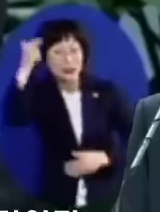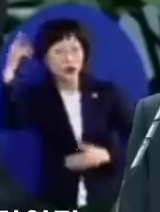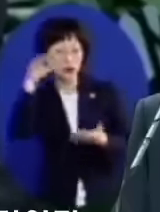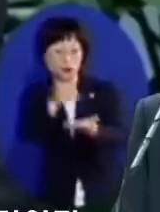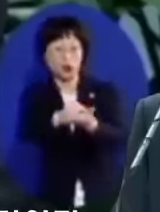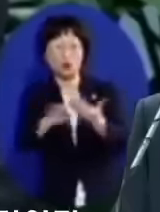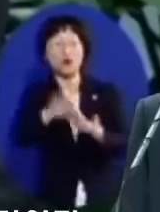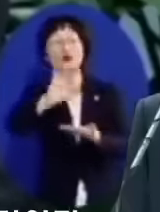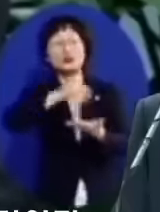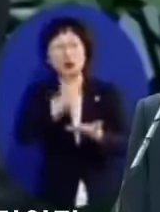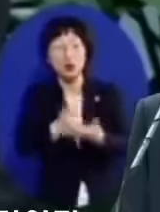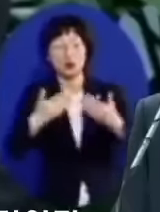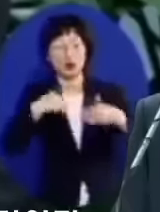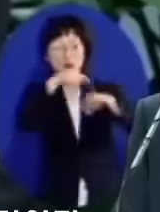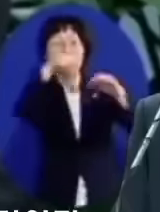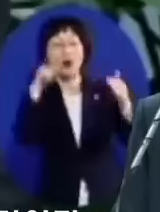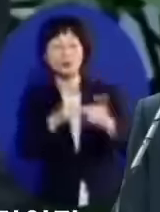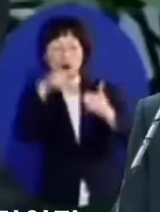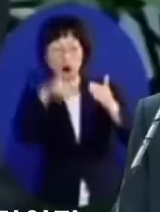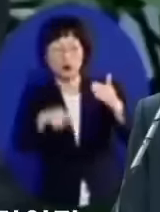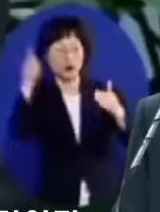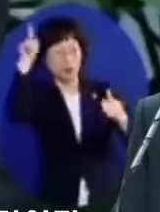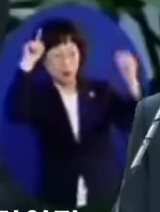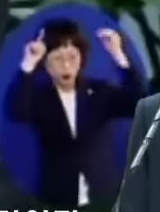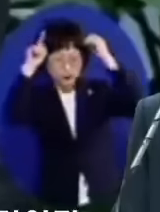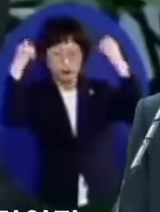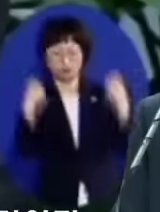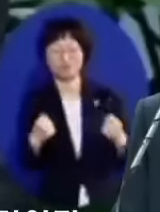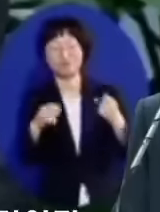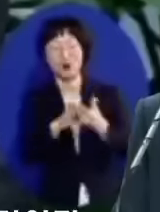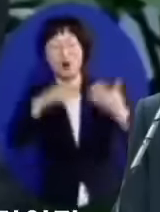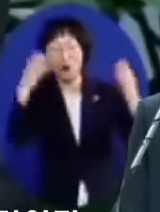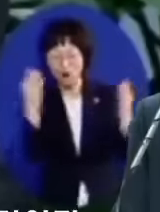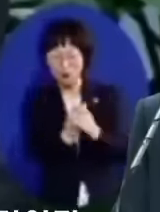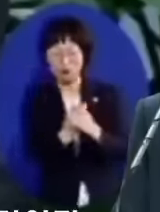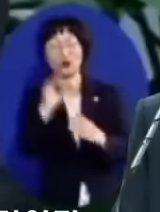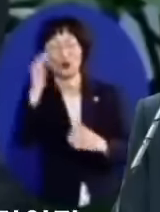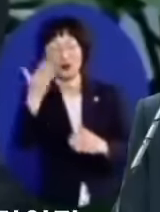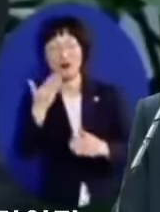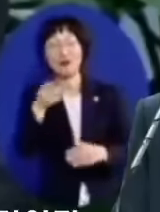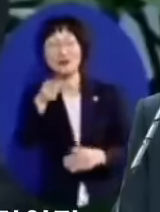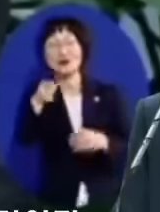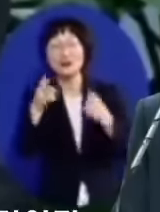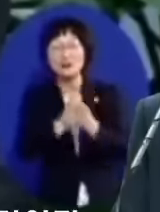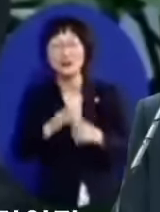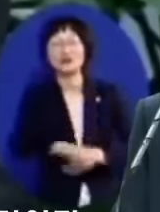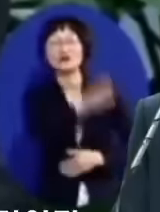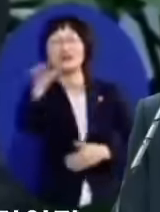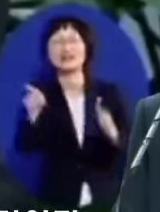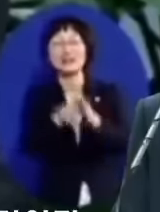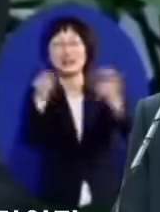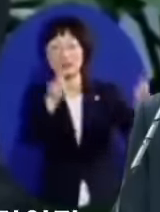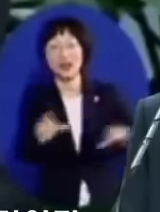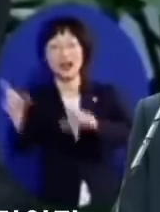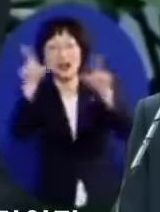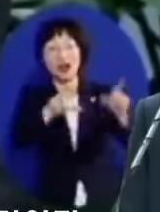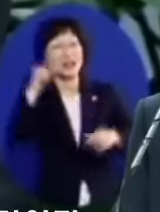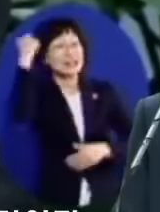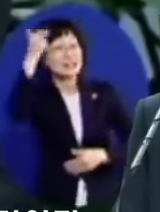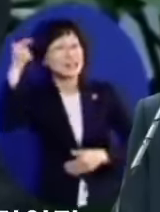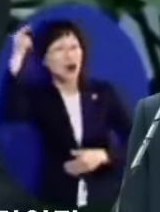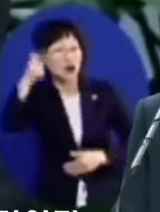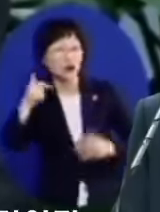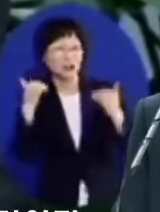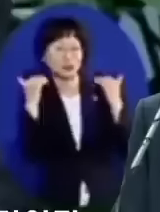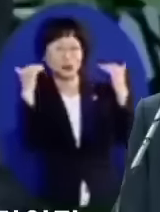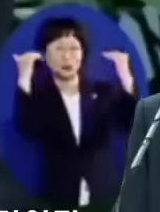그리스도가 내 마음에 100% 그하면 완전한 승리가 되지요. 그러므로 우리의 신앙생활이라는 것은 영이 점점